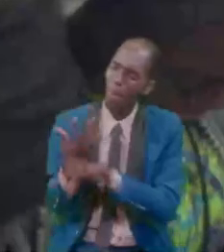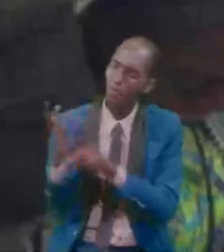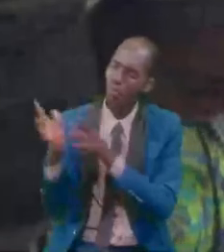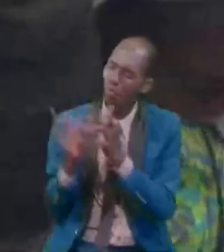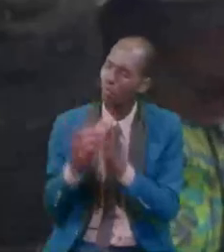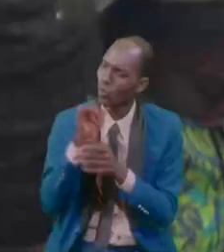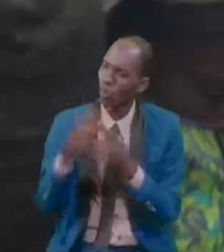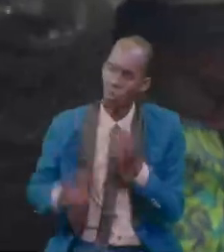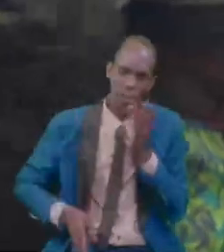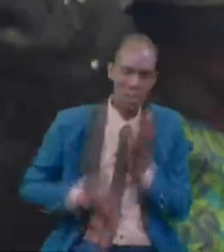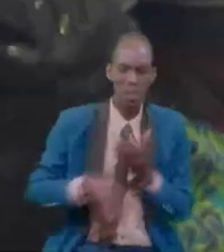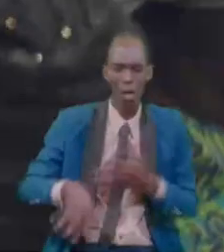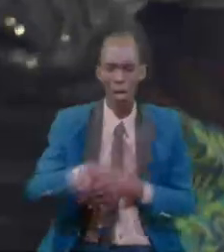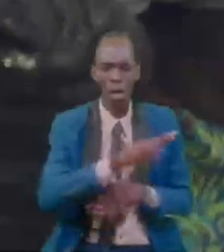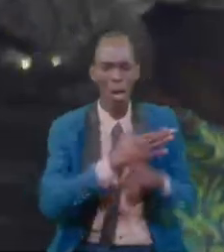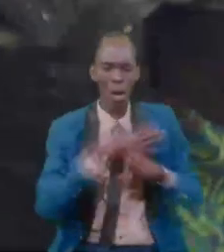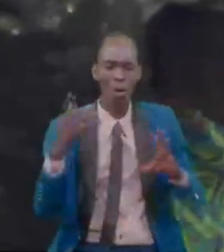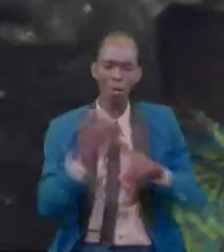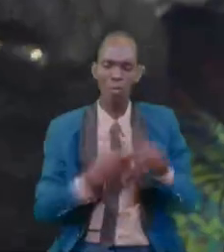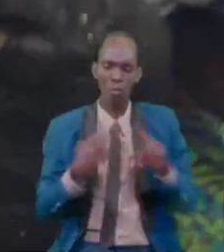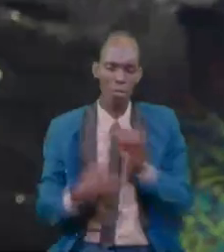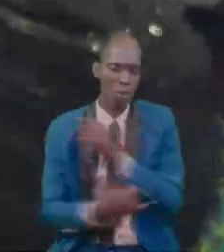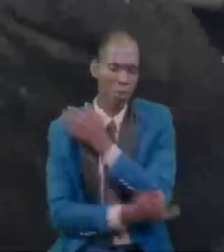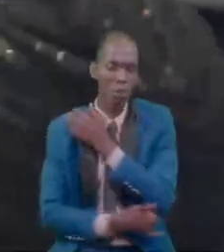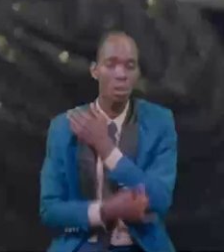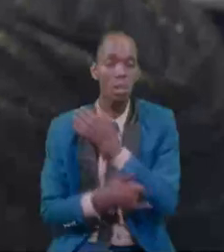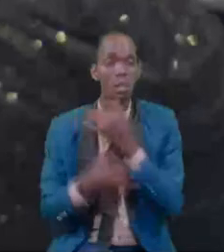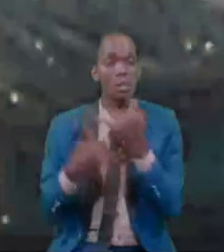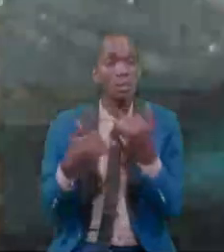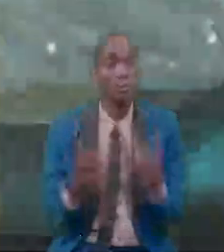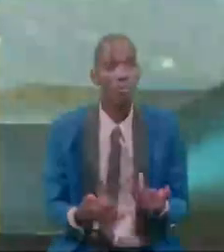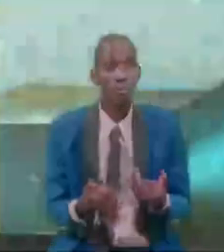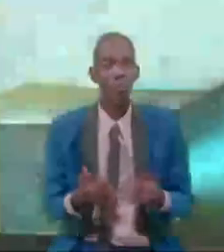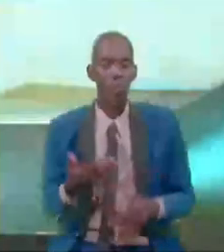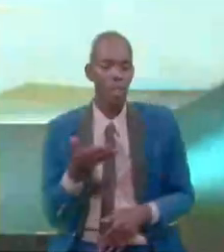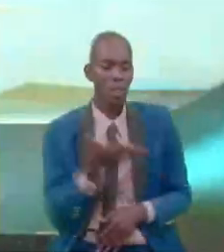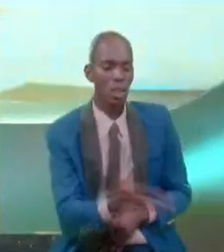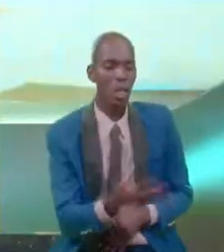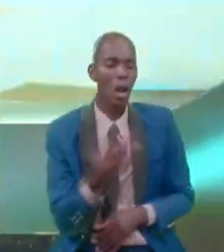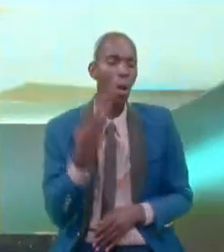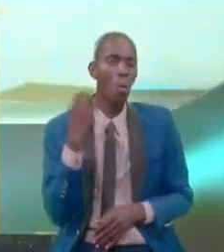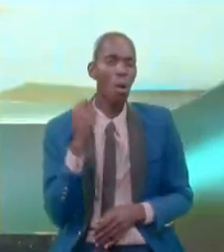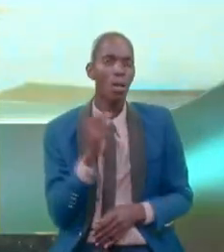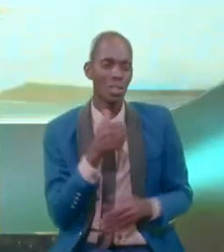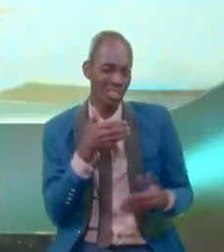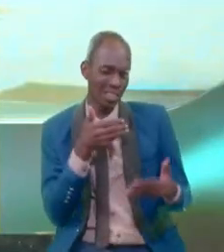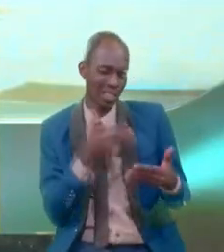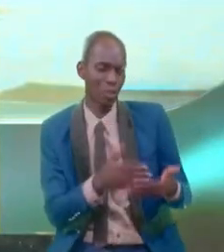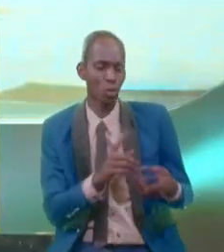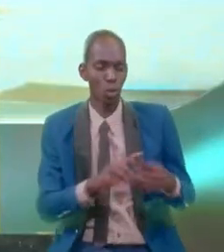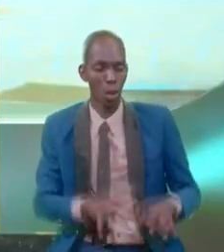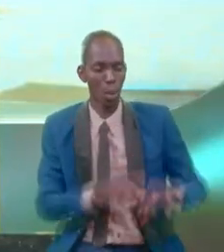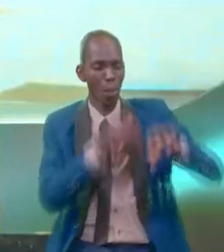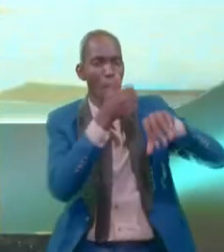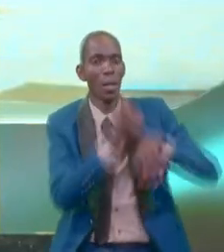priait instamment de ne pas les envoyer hors du pays. Il y avait là, vers la